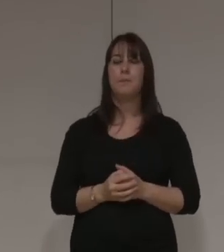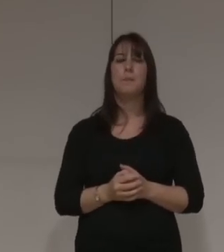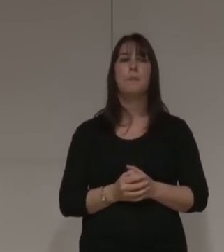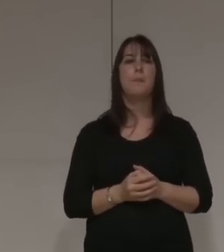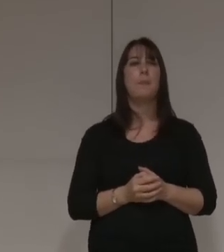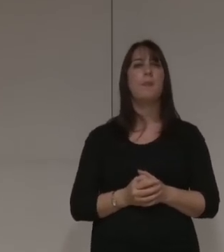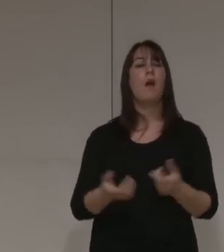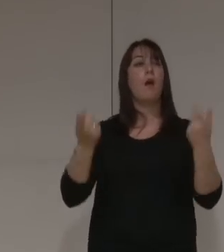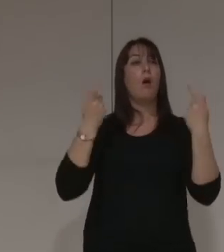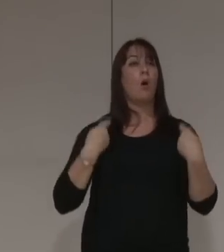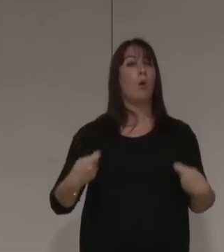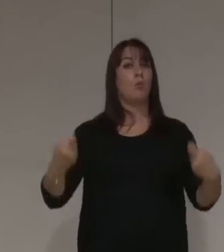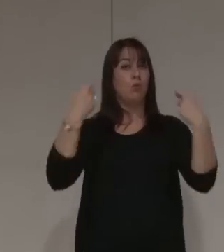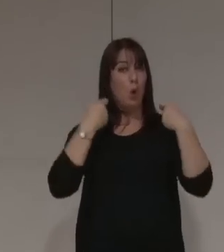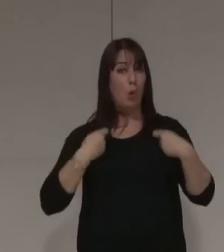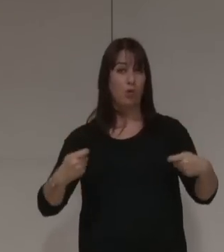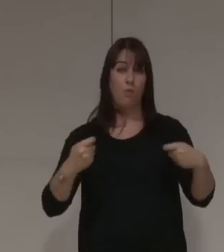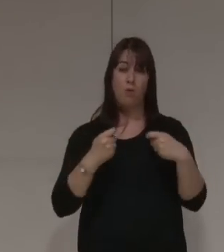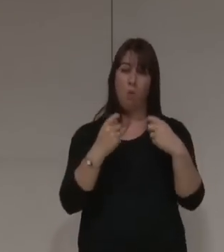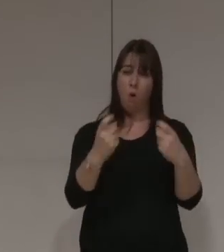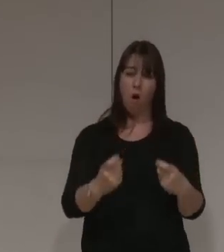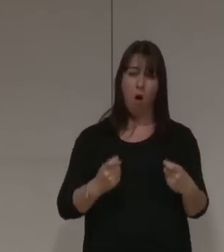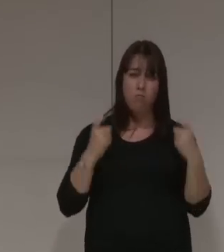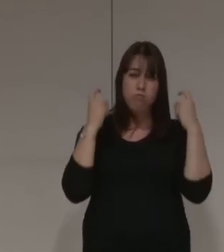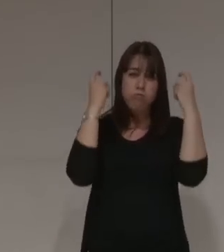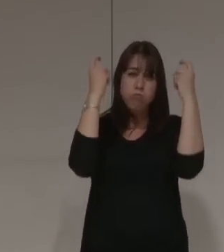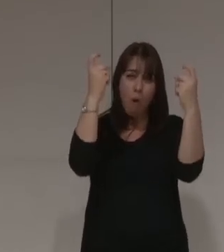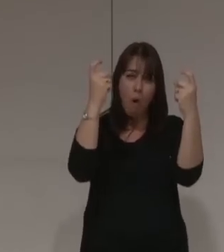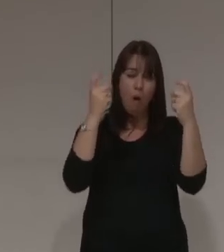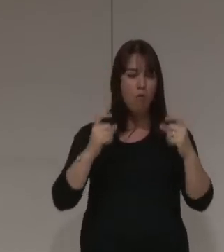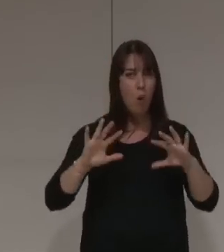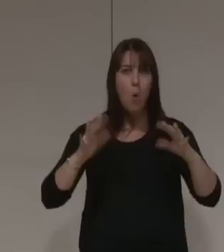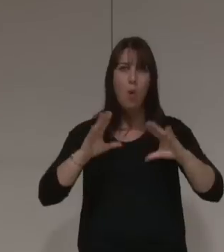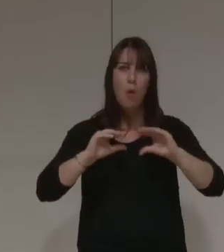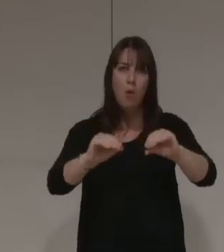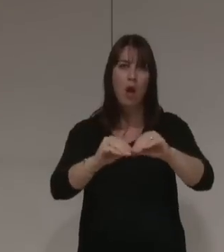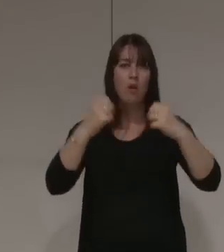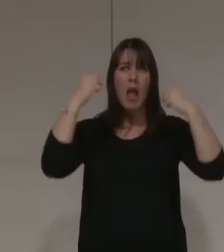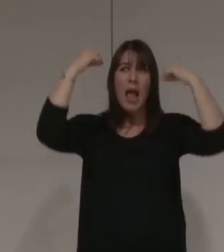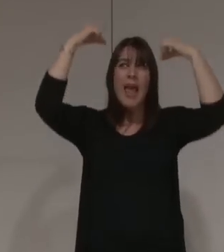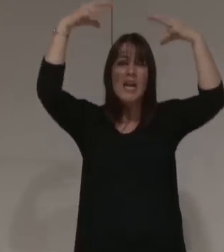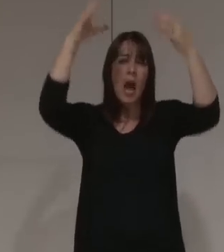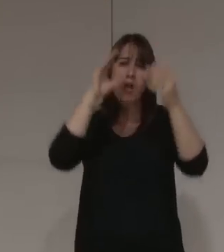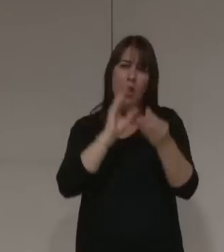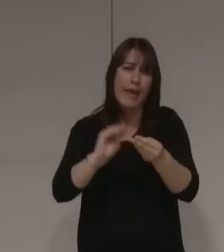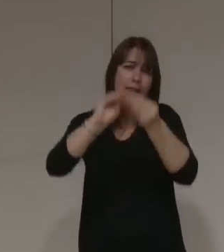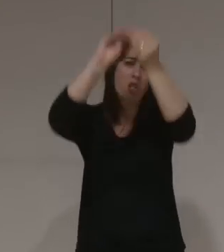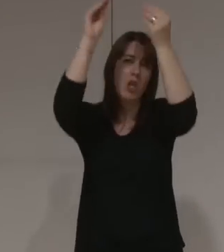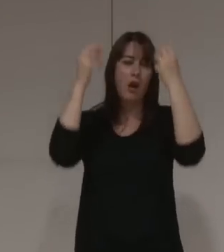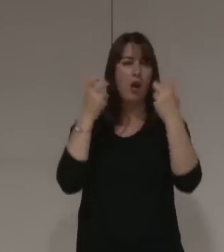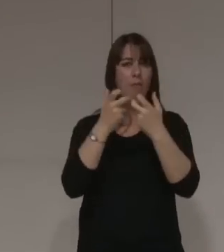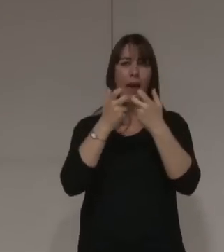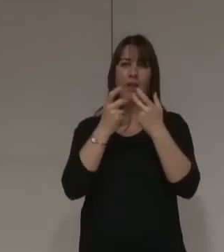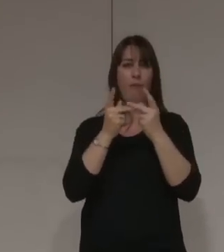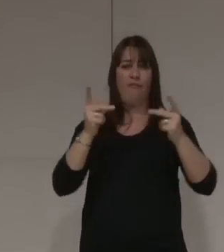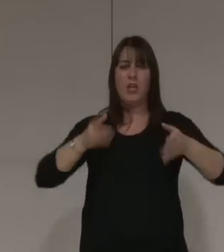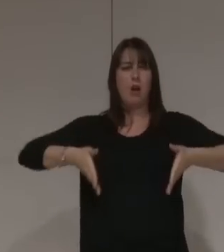cette consommation élevée se traduit à la fois par du suréclairage en particulier sur les grands axes